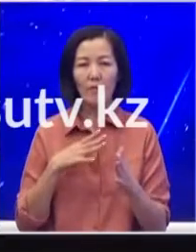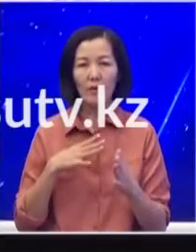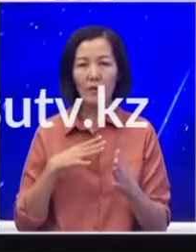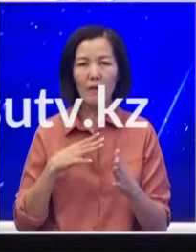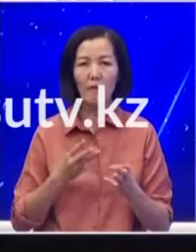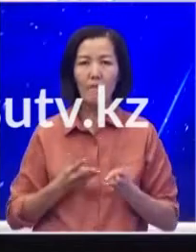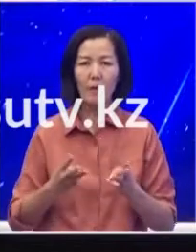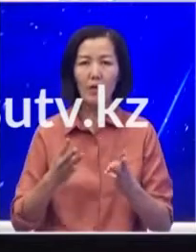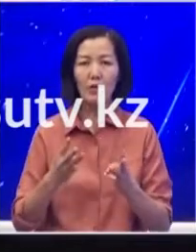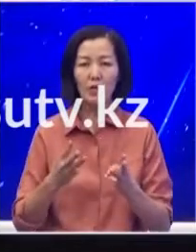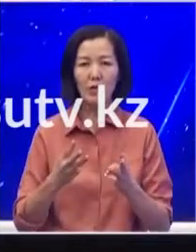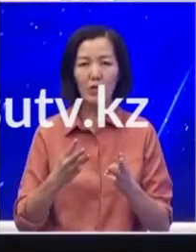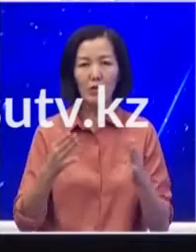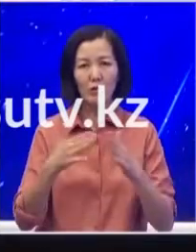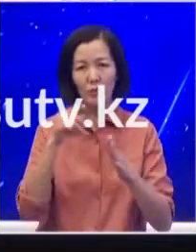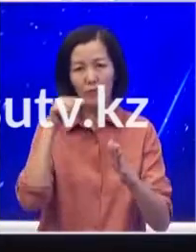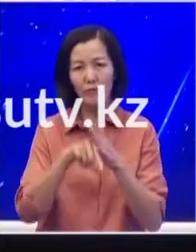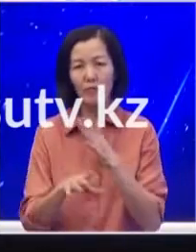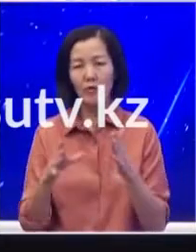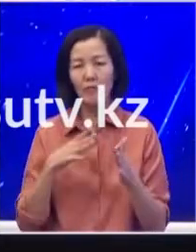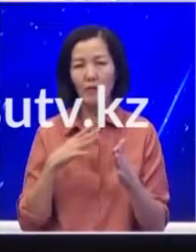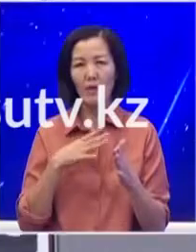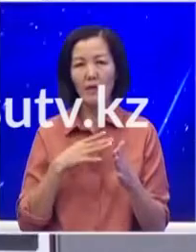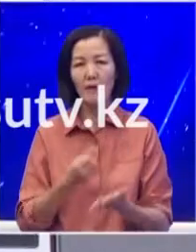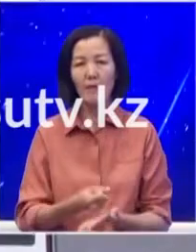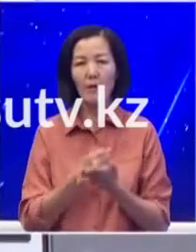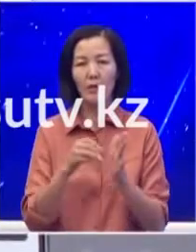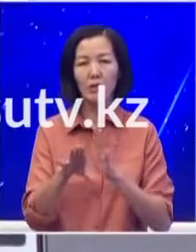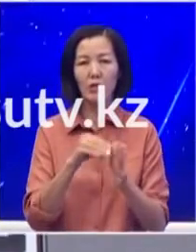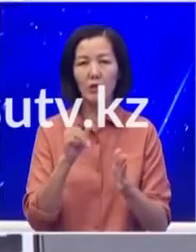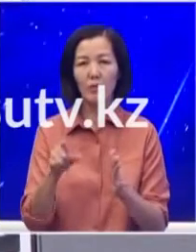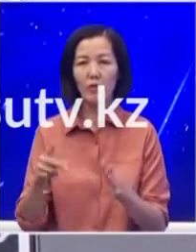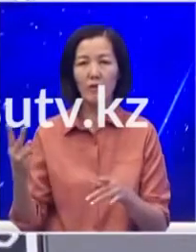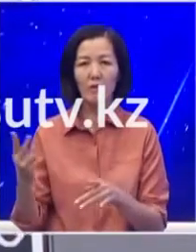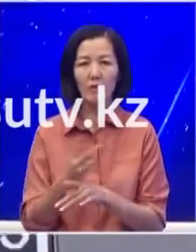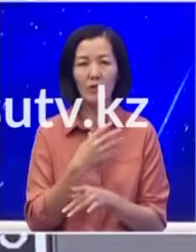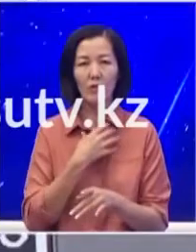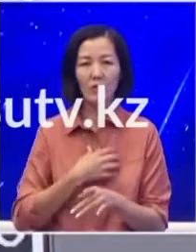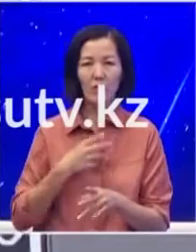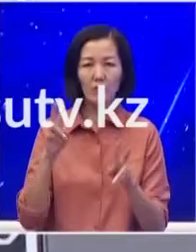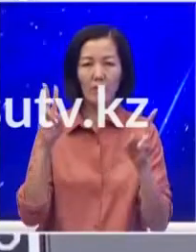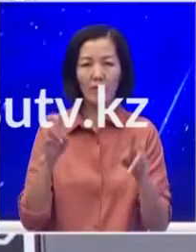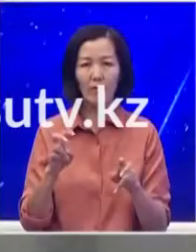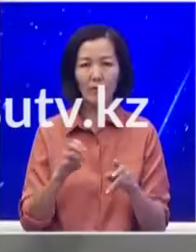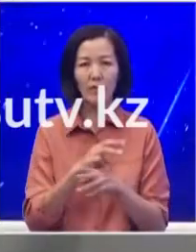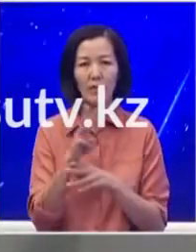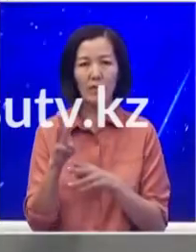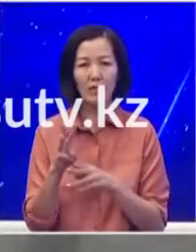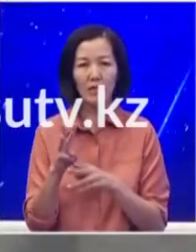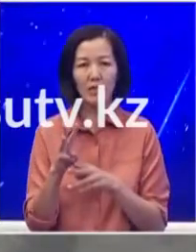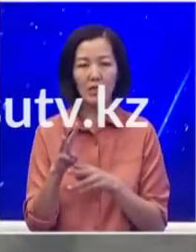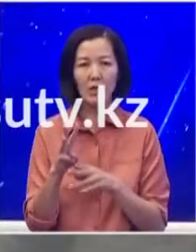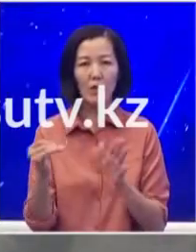печи в квартирах. Такое важное дело нашло поддержку депутатов. Второй не менее значимый вопрос – оснащение